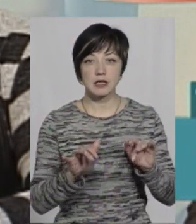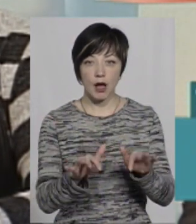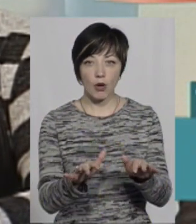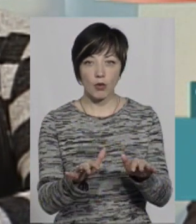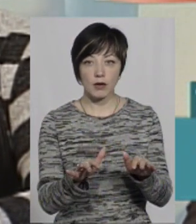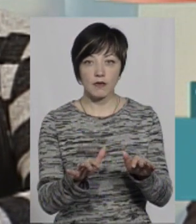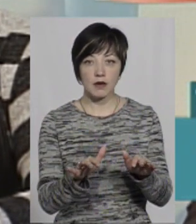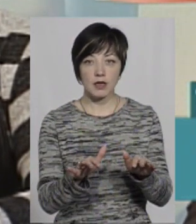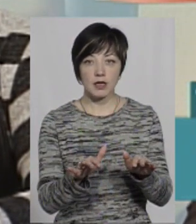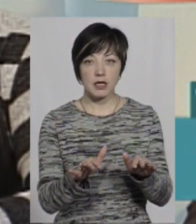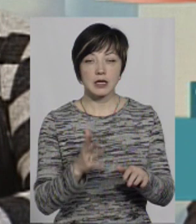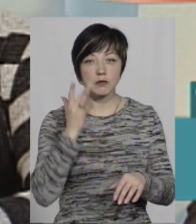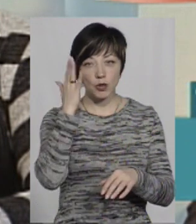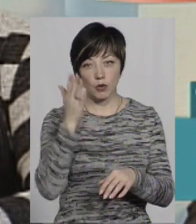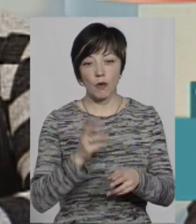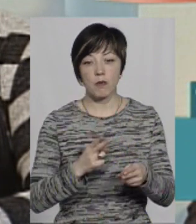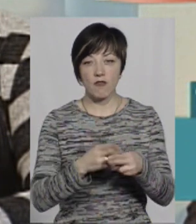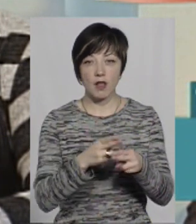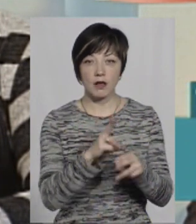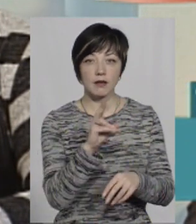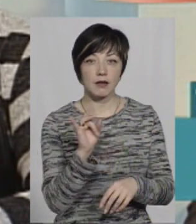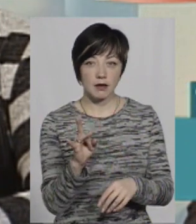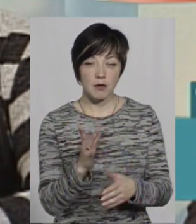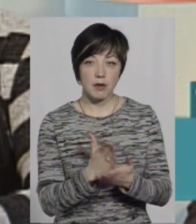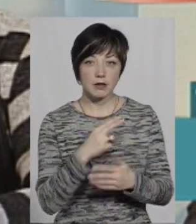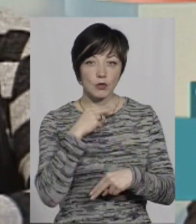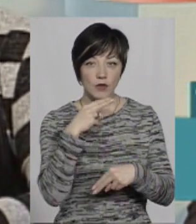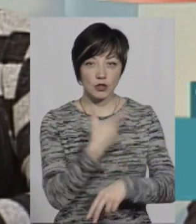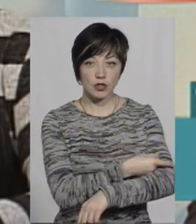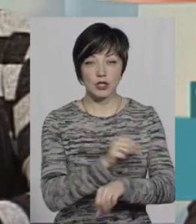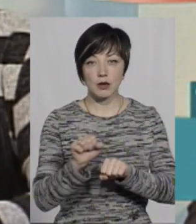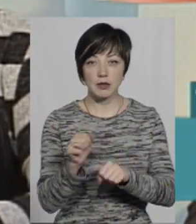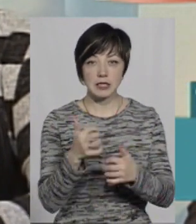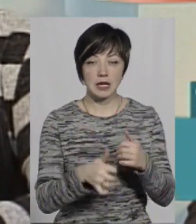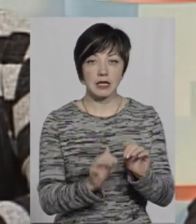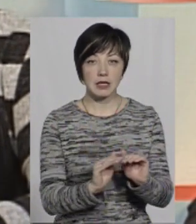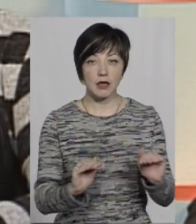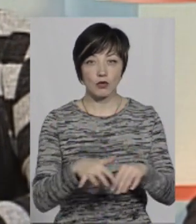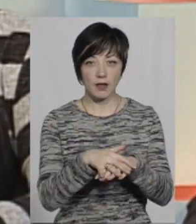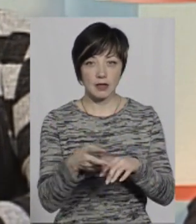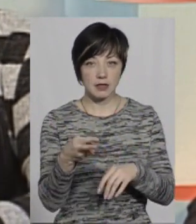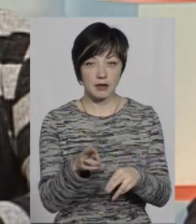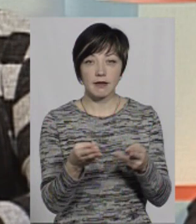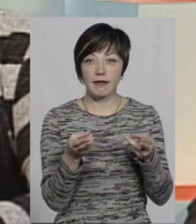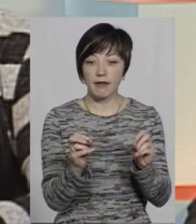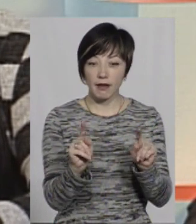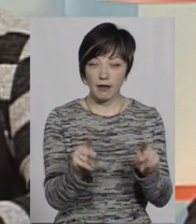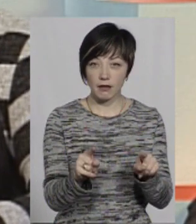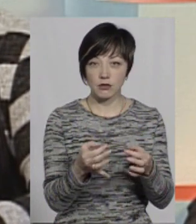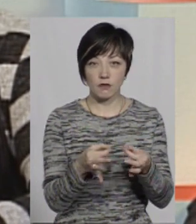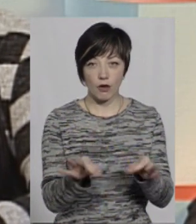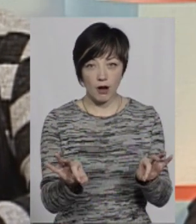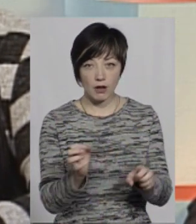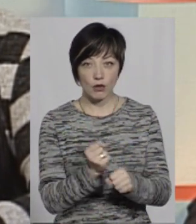заходів з метою профілактики кору. Мається на увазі щепленої серед дитячого населення, де, до речі,